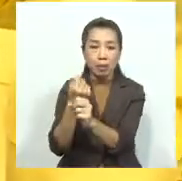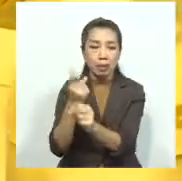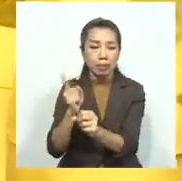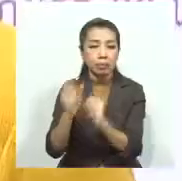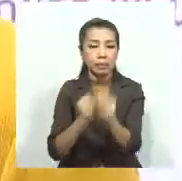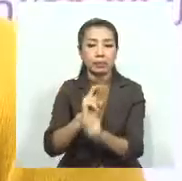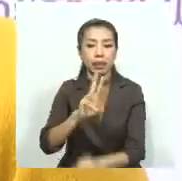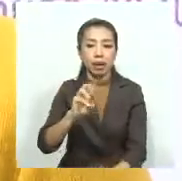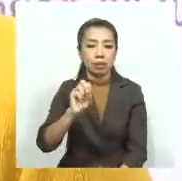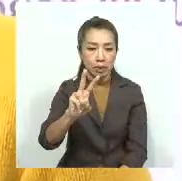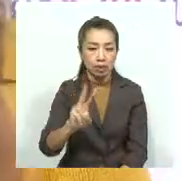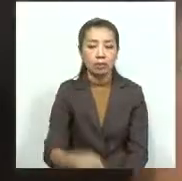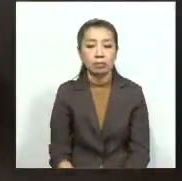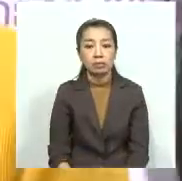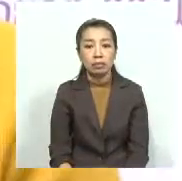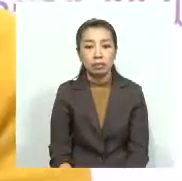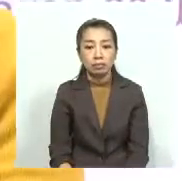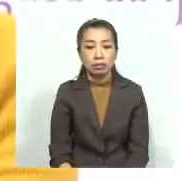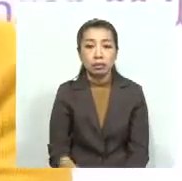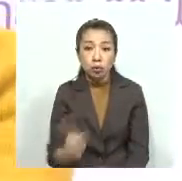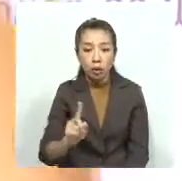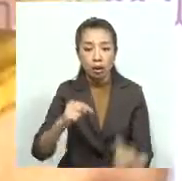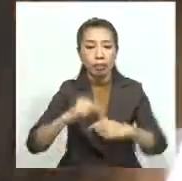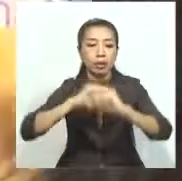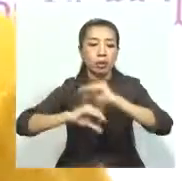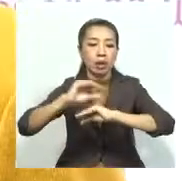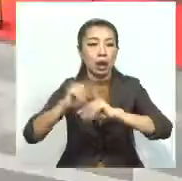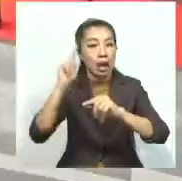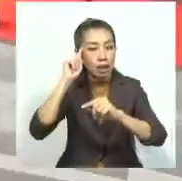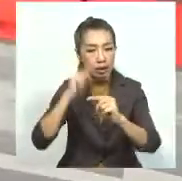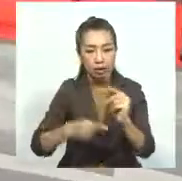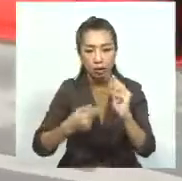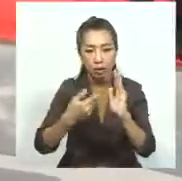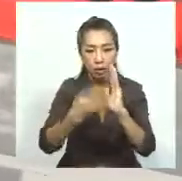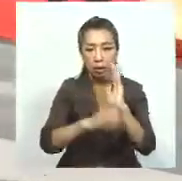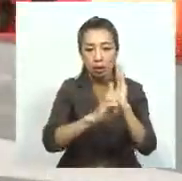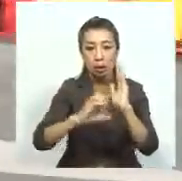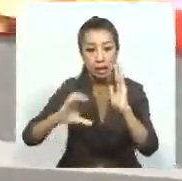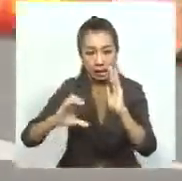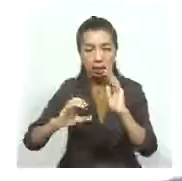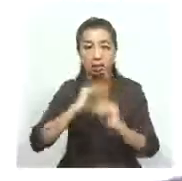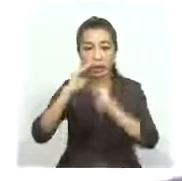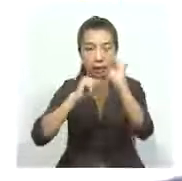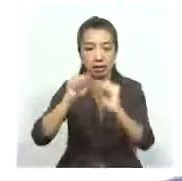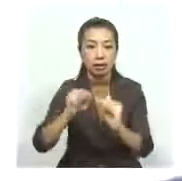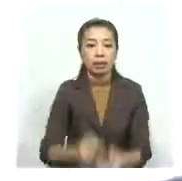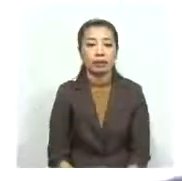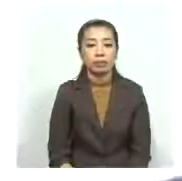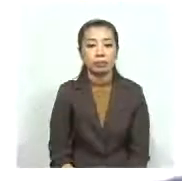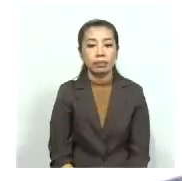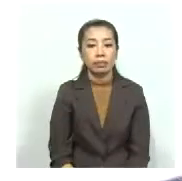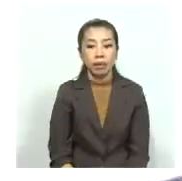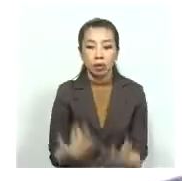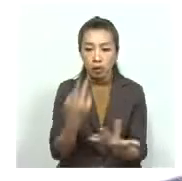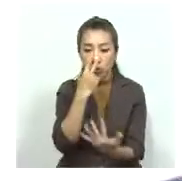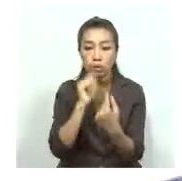พ.ศ. 2562รายการภายใต้โครงการพัฒนาระเบียงเศรษฐกิจภาคตะวันออกค่ะและยังคงต้